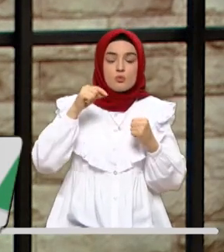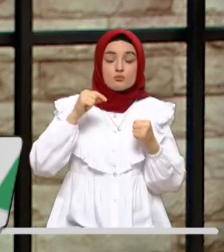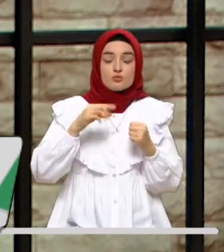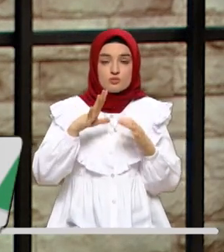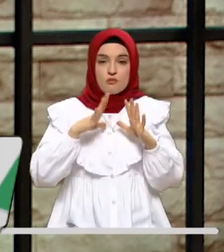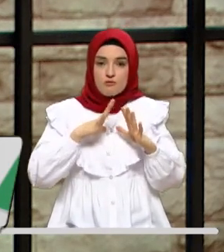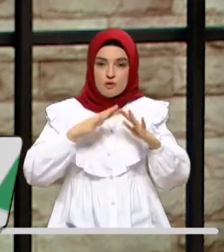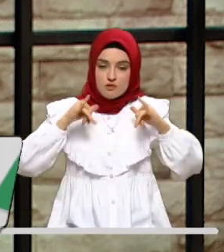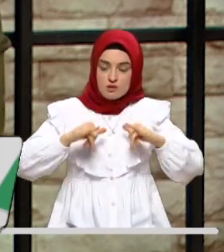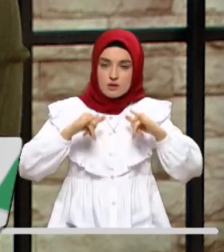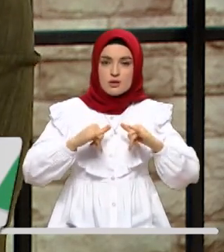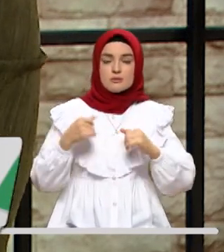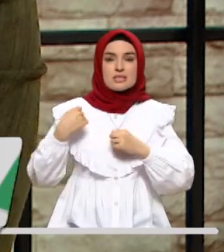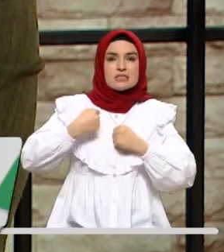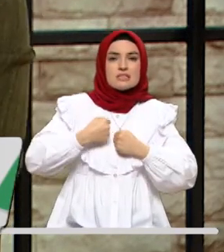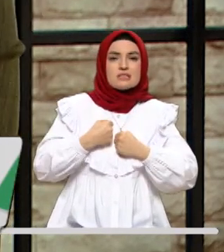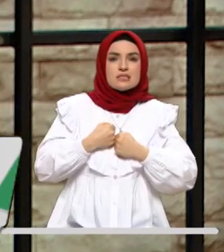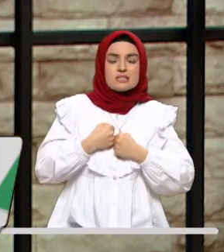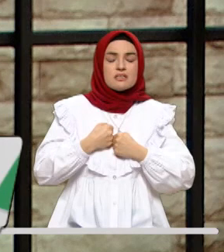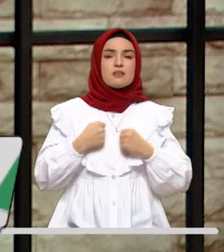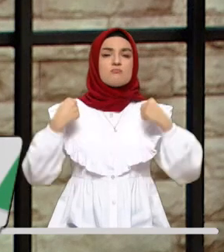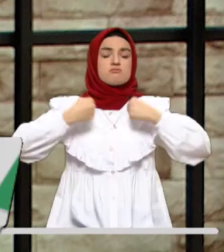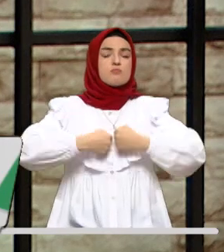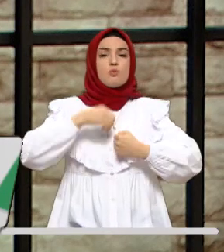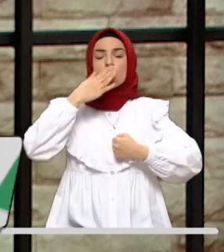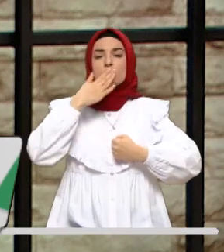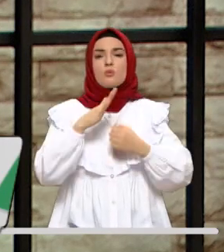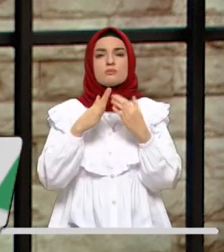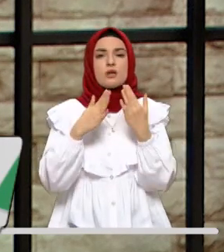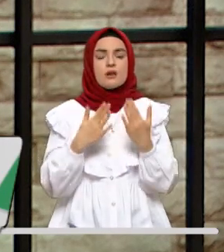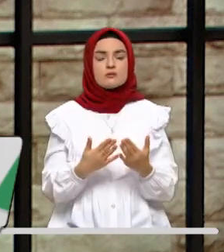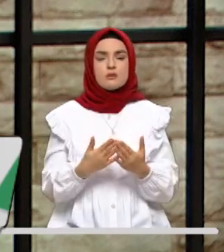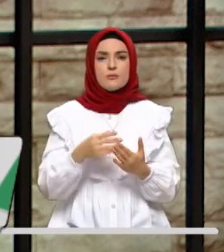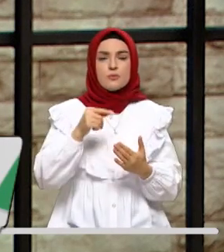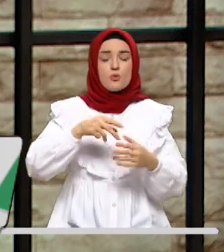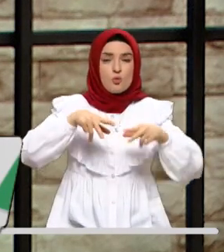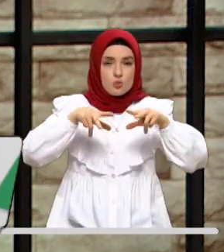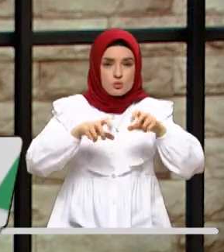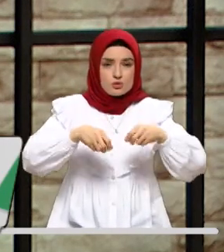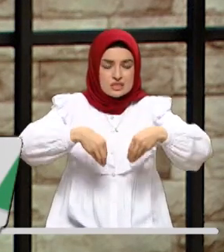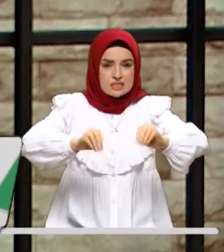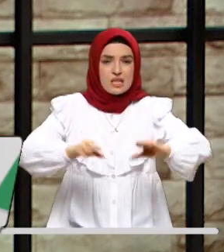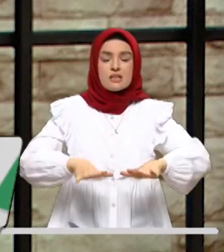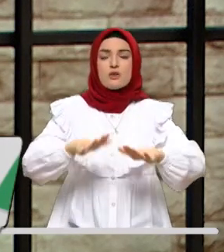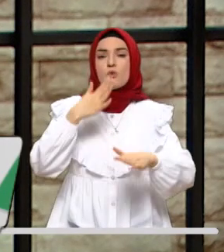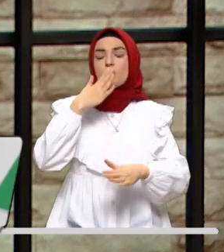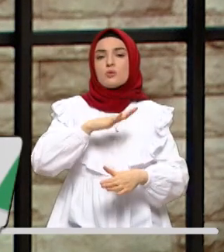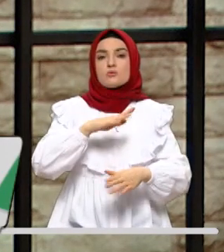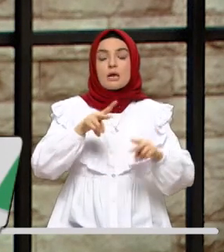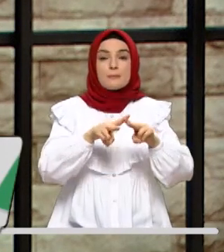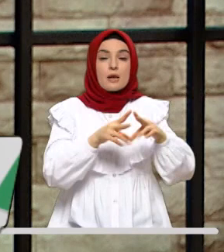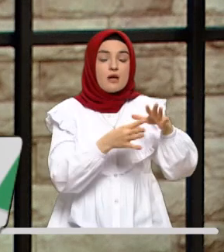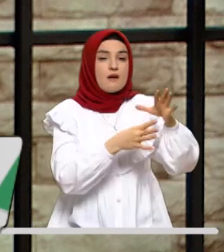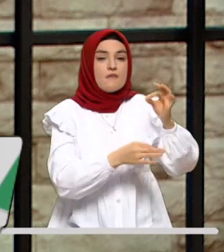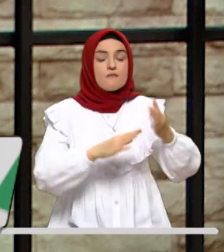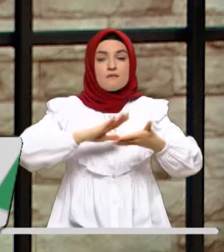yaşıyoruz, sırtında giyinecek paltosu yok. Hatta İknur Hanım oturacak halıları yok. Mehmet Akif ve